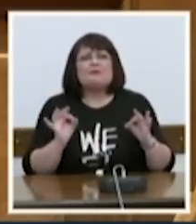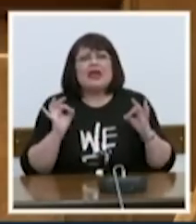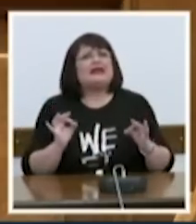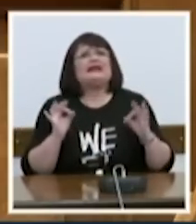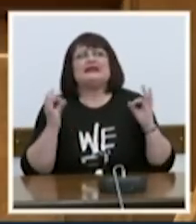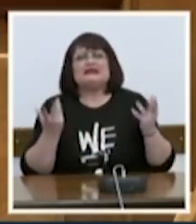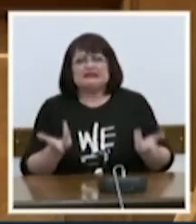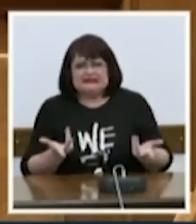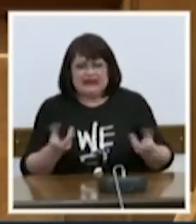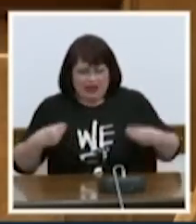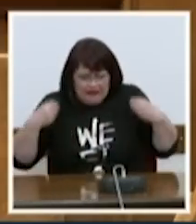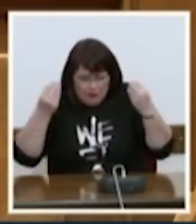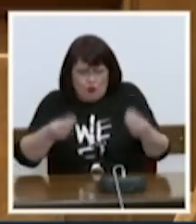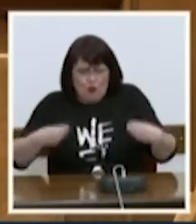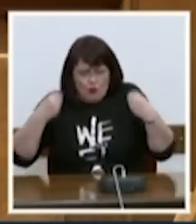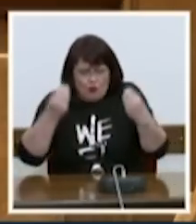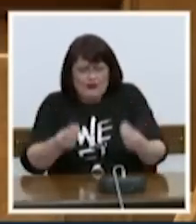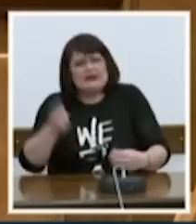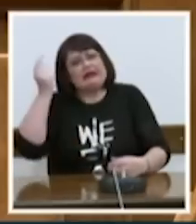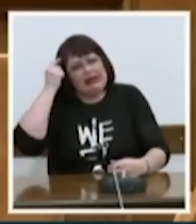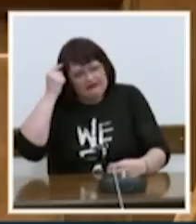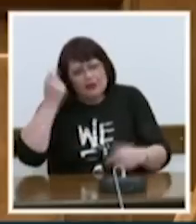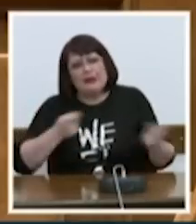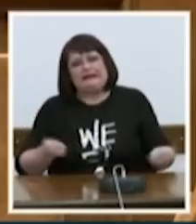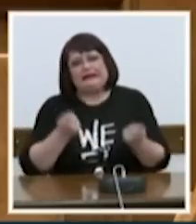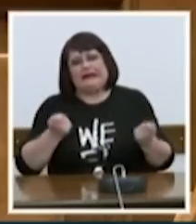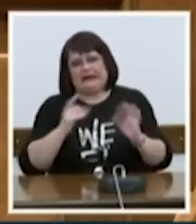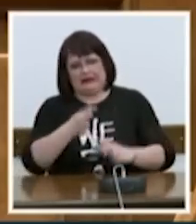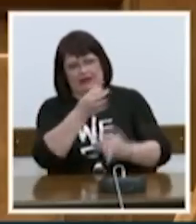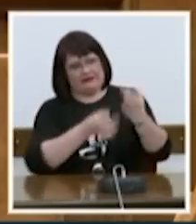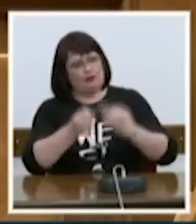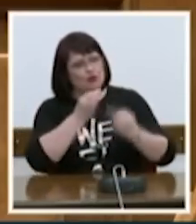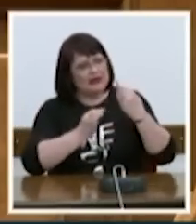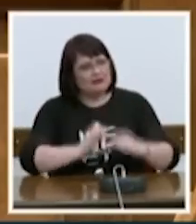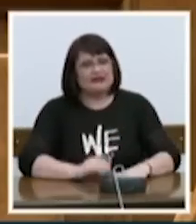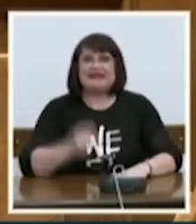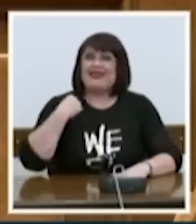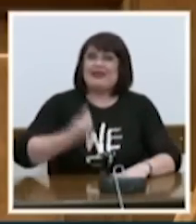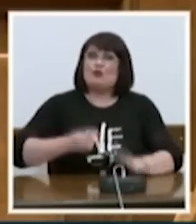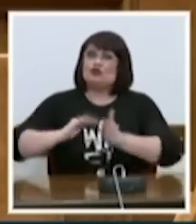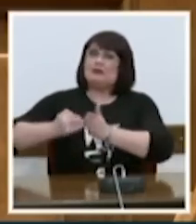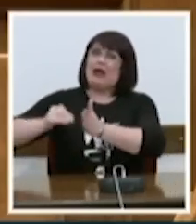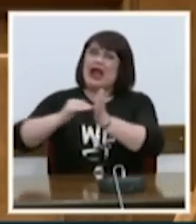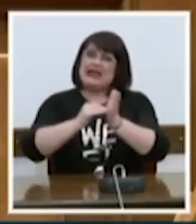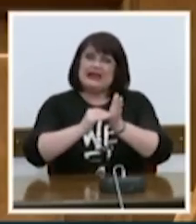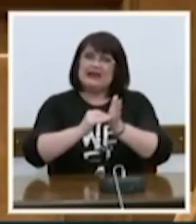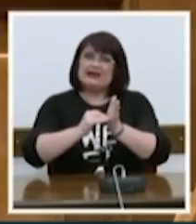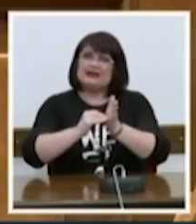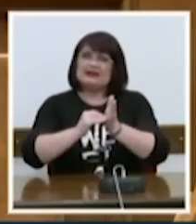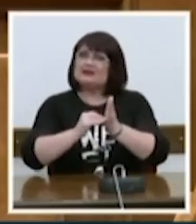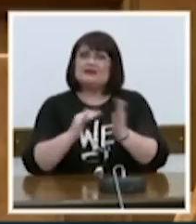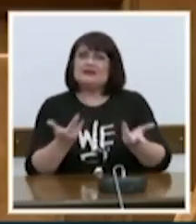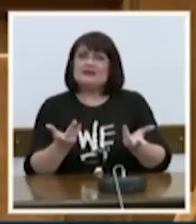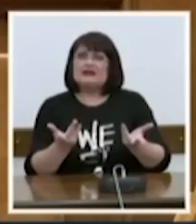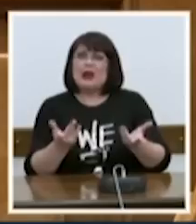λεγόμενες παροχές για να καταλάβει. Αυτά που είπατε. στους δημόσιους υπάλληλους, οι οποίοι έχουν παγωμένους μισθούς